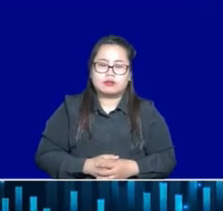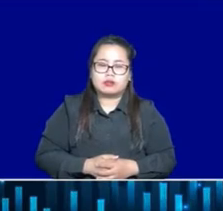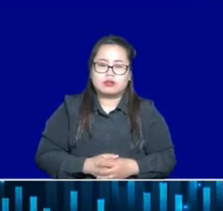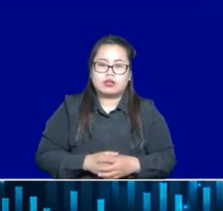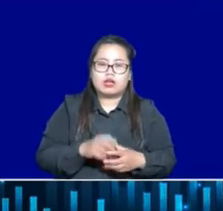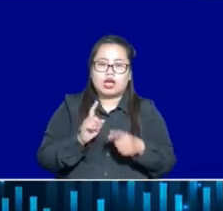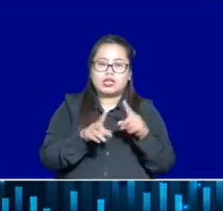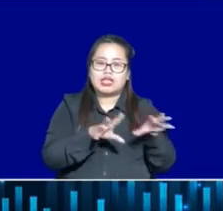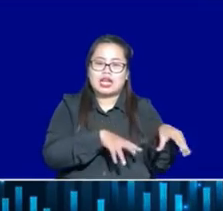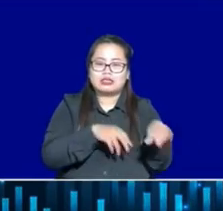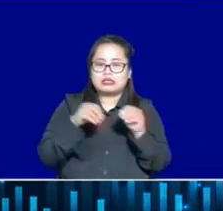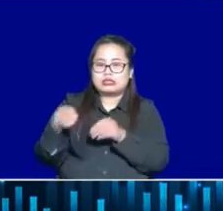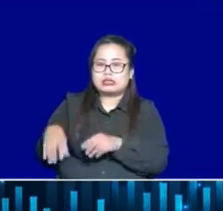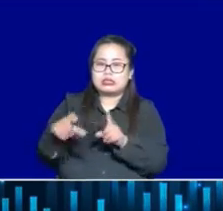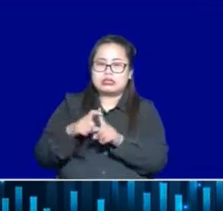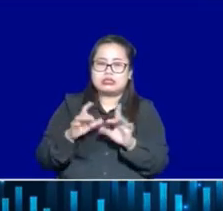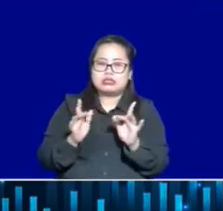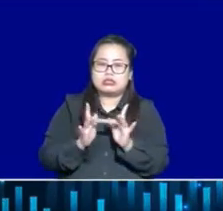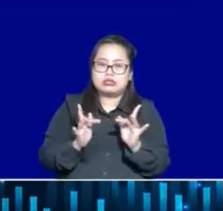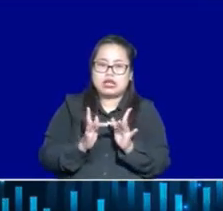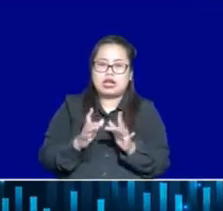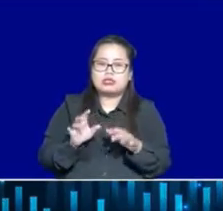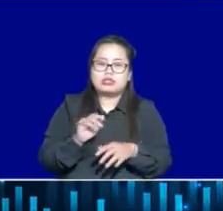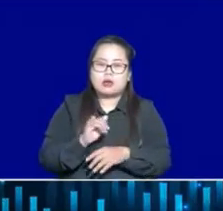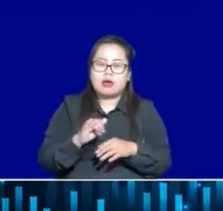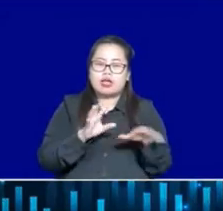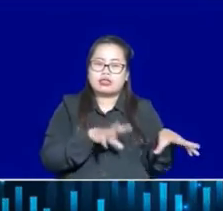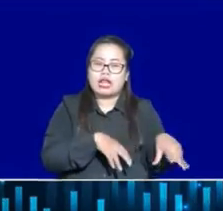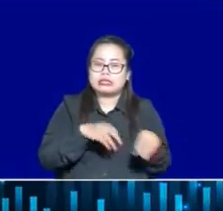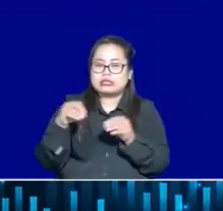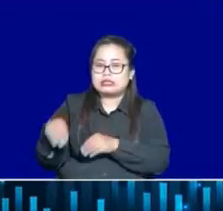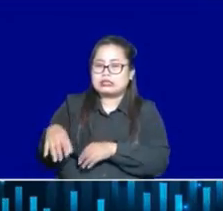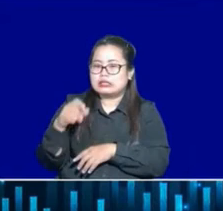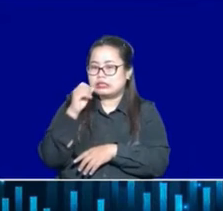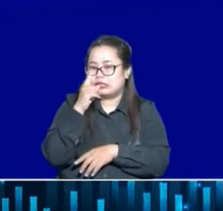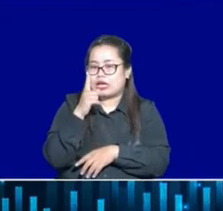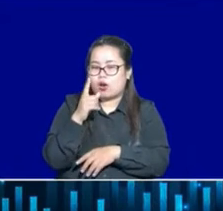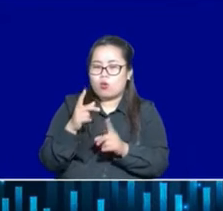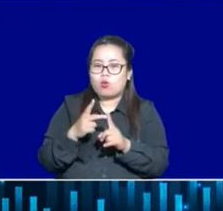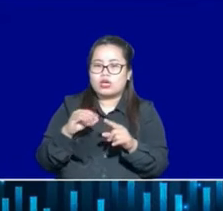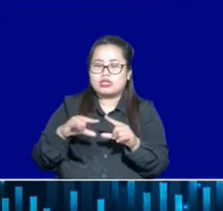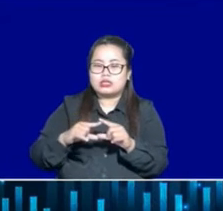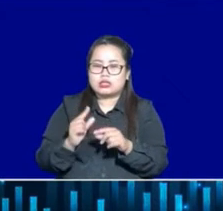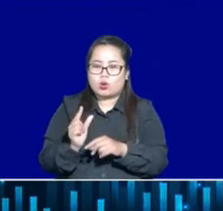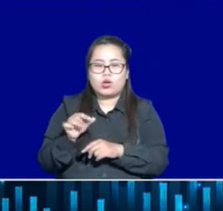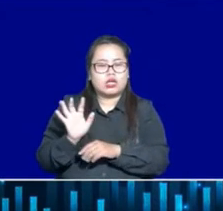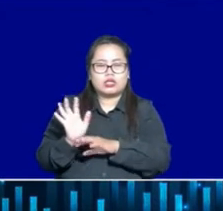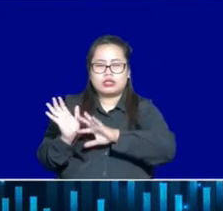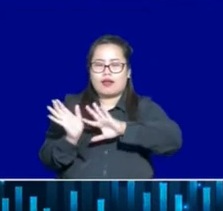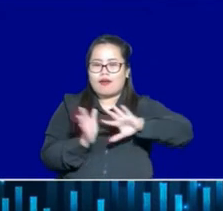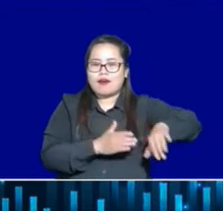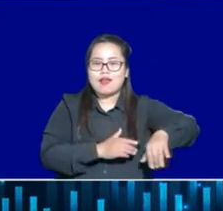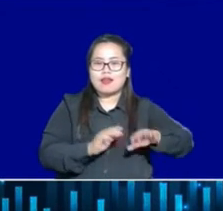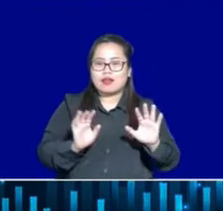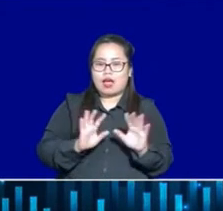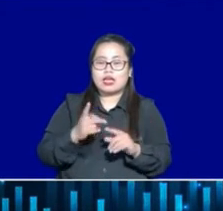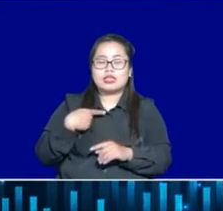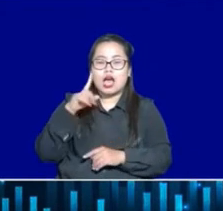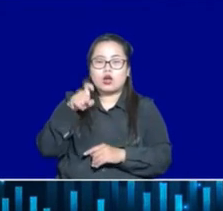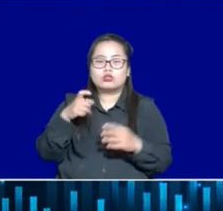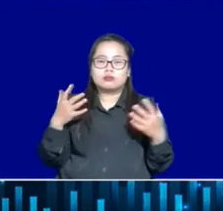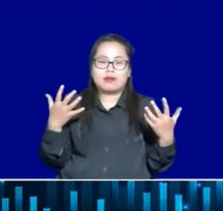Transisi digital dan transisi hijau itu tak terelakkan lagi. Kita harus beradaptasi di